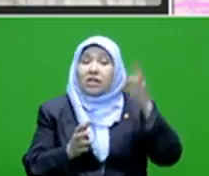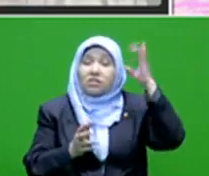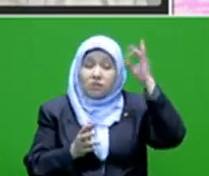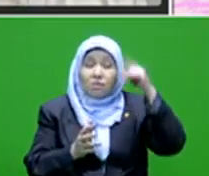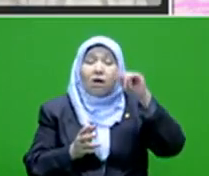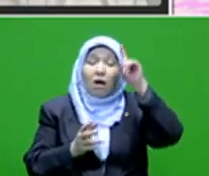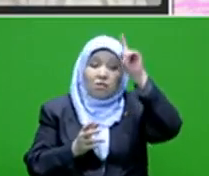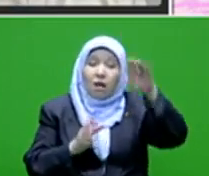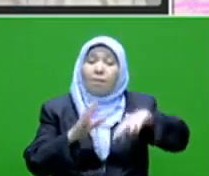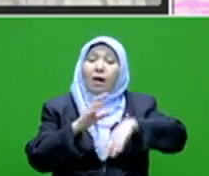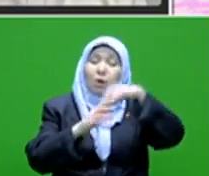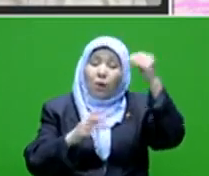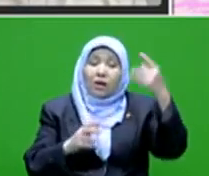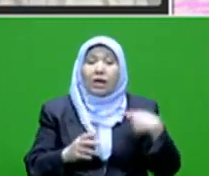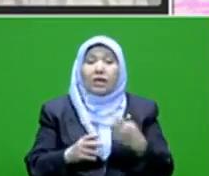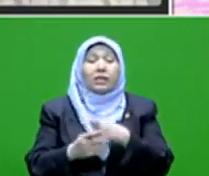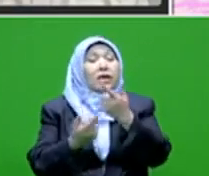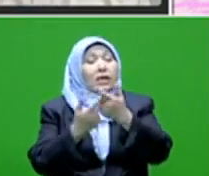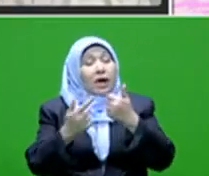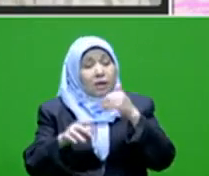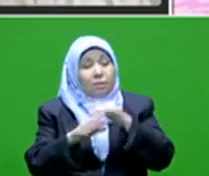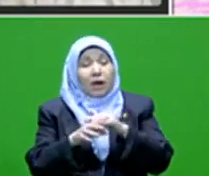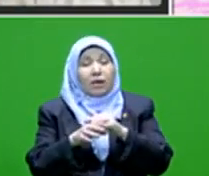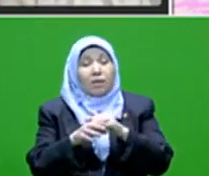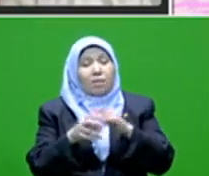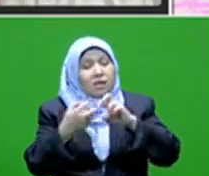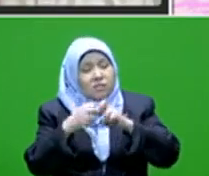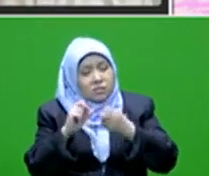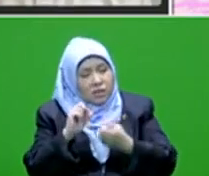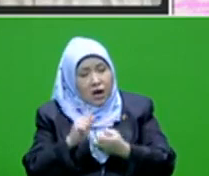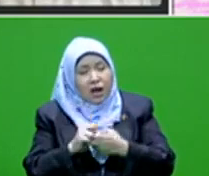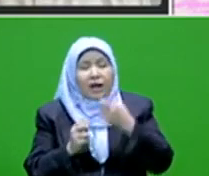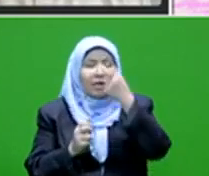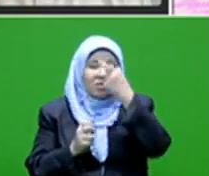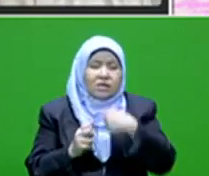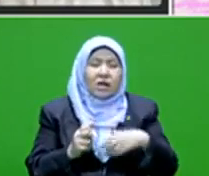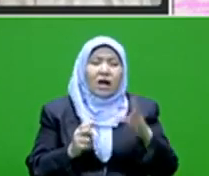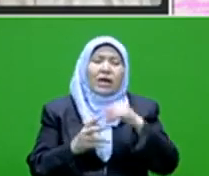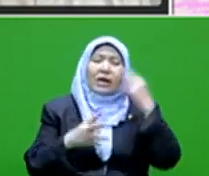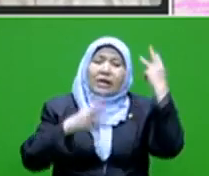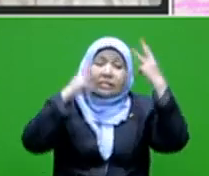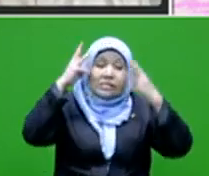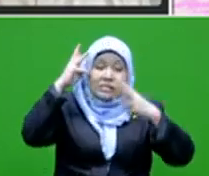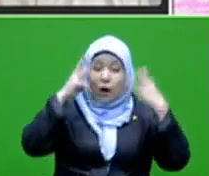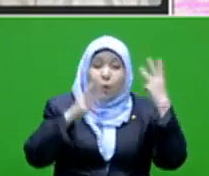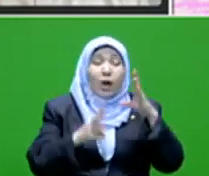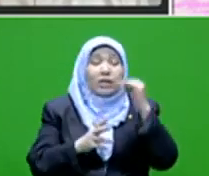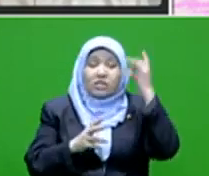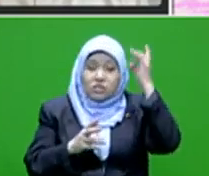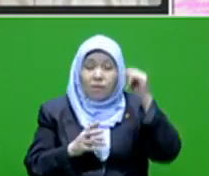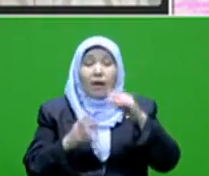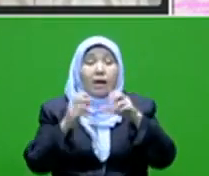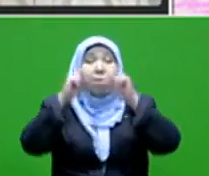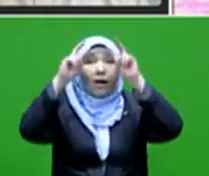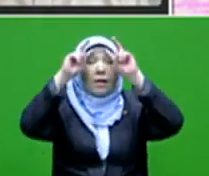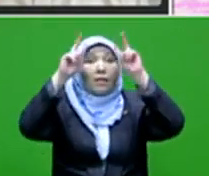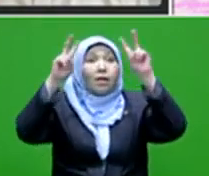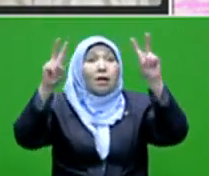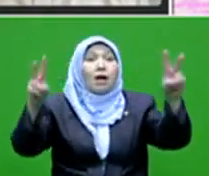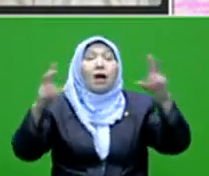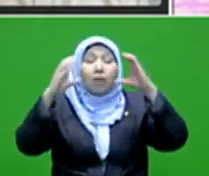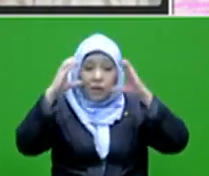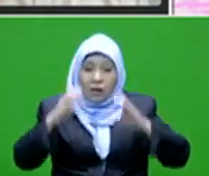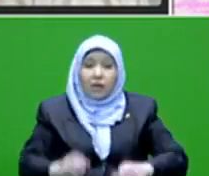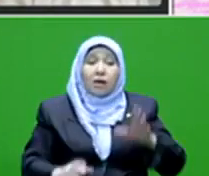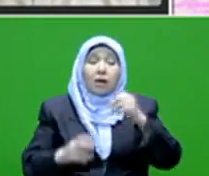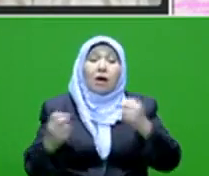Allah mengeluarkan kita daripada kesempitan, daripada kesedihan, daripada kerisauan. InsyaAllah akan dapat ketenangan, keyakinan